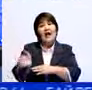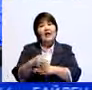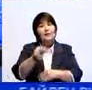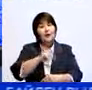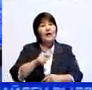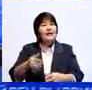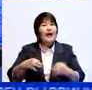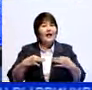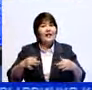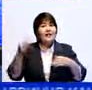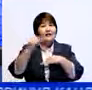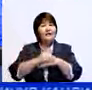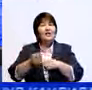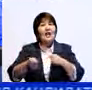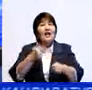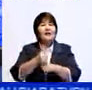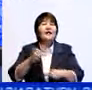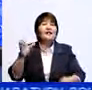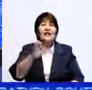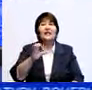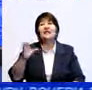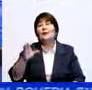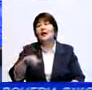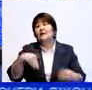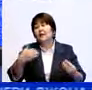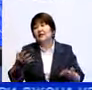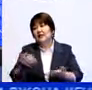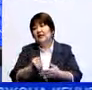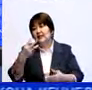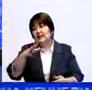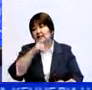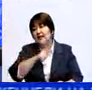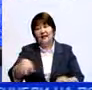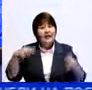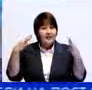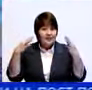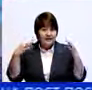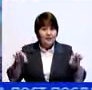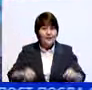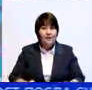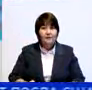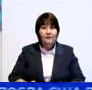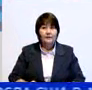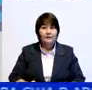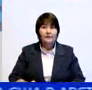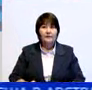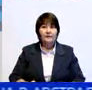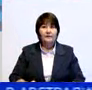отрасль. На торжественном вечере аким района Серик Сермагомбетов выделил достижения за 30 лет независимости. Сен